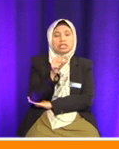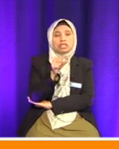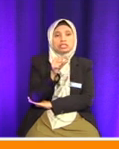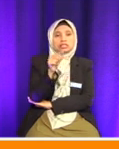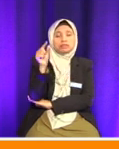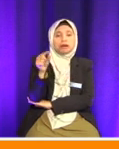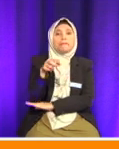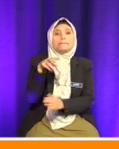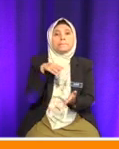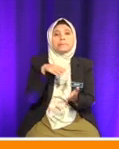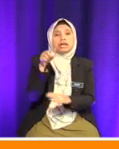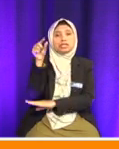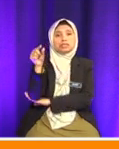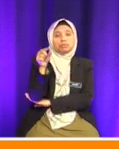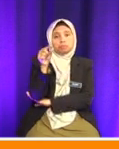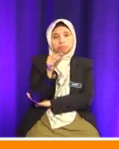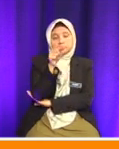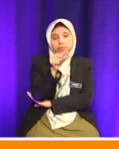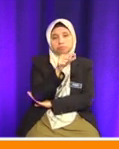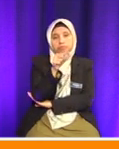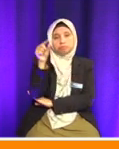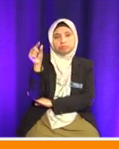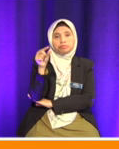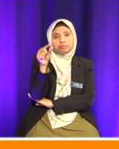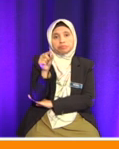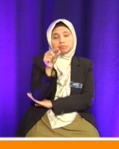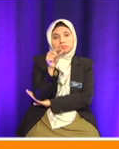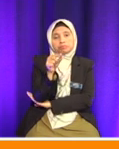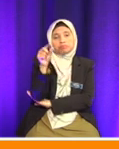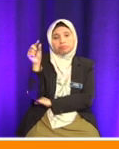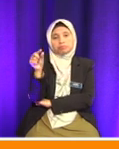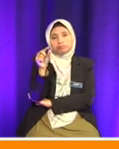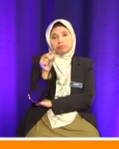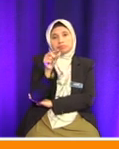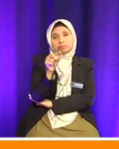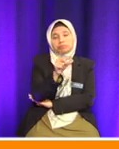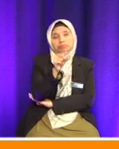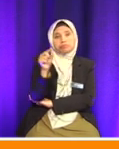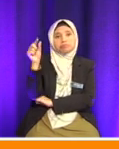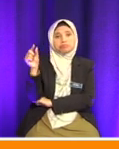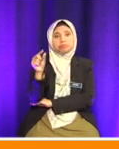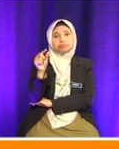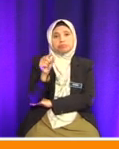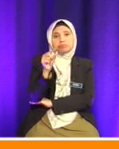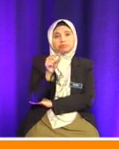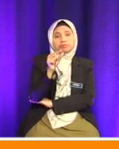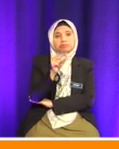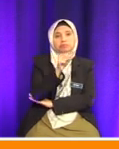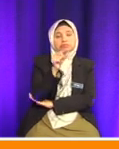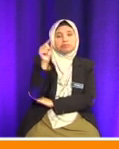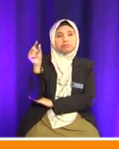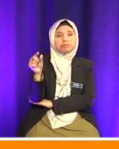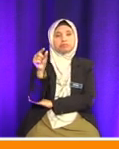mendirikan ayyakumayu sholli minallail Fa Hola bashua Aina Hatta